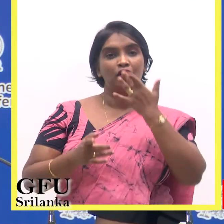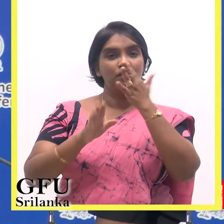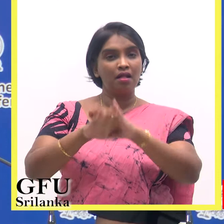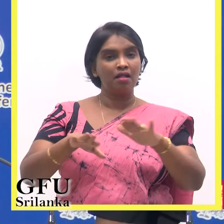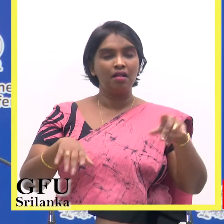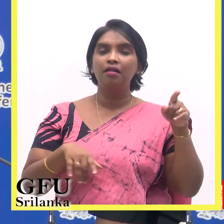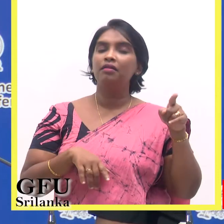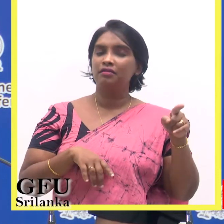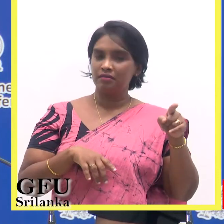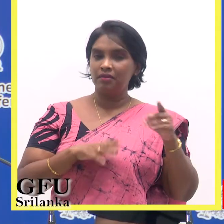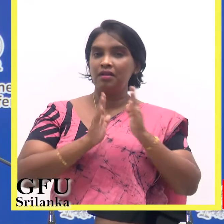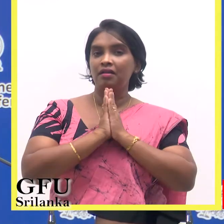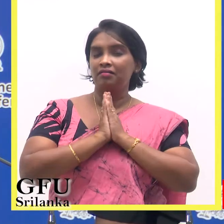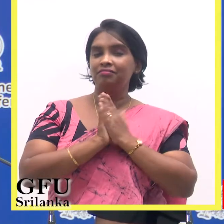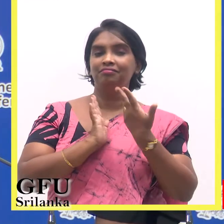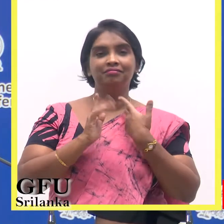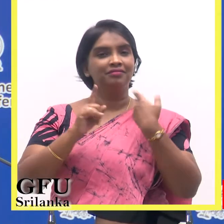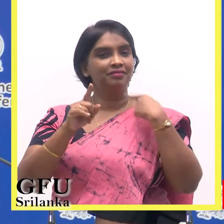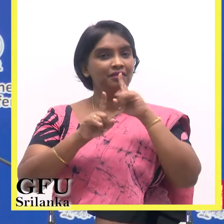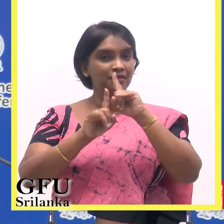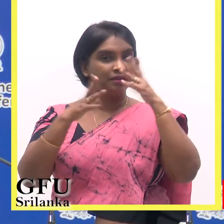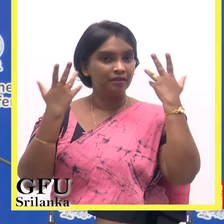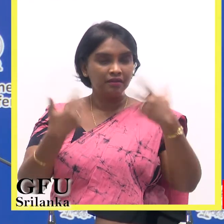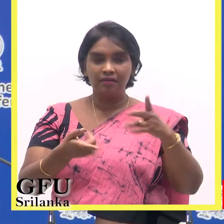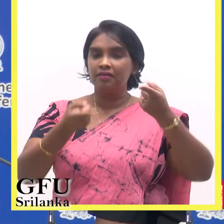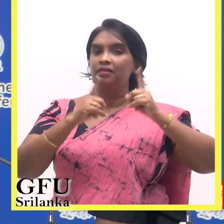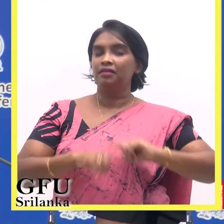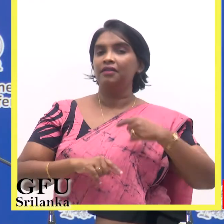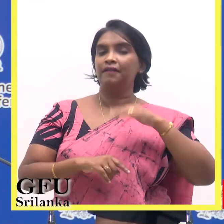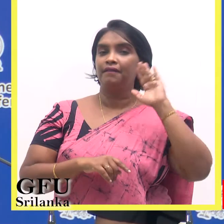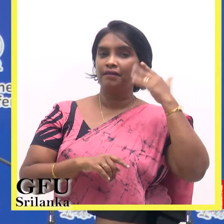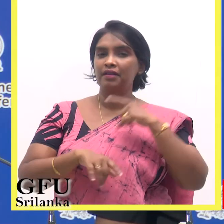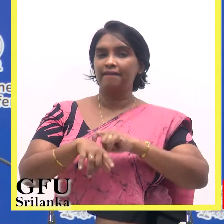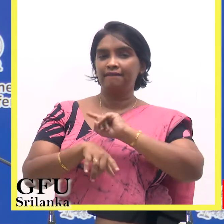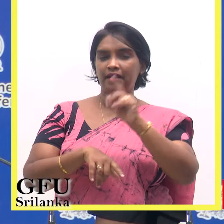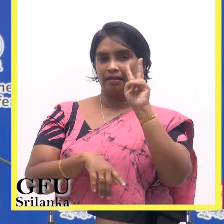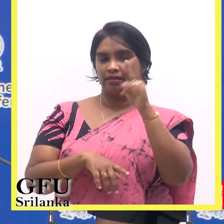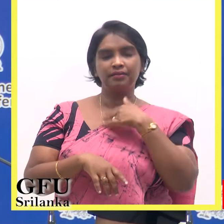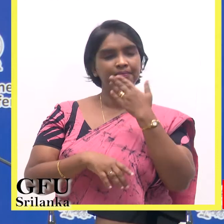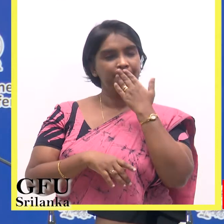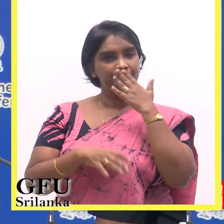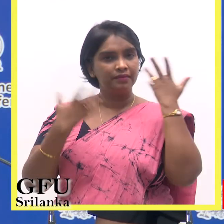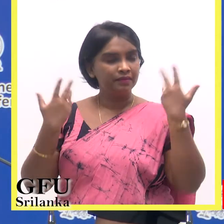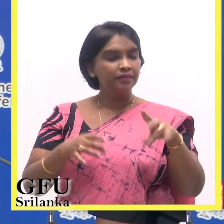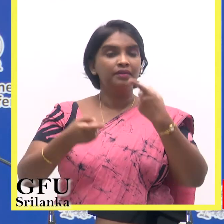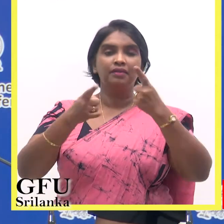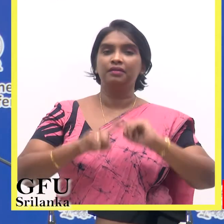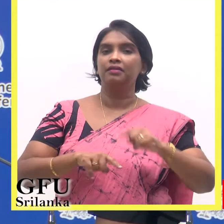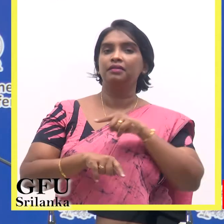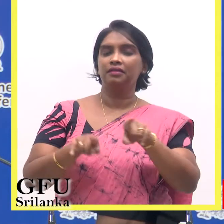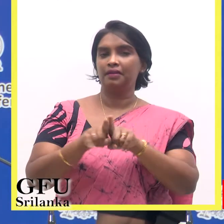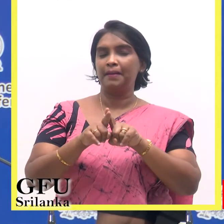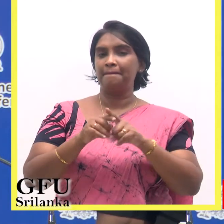අපේ පාසැල් ළමුන් විසින් ජයමංගල ගාථා කිරීමෙන් අනතුරුව විශේෂයෙන්ම විනාඩි දෙකක නිශ්ශබ්දතාවයක්